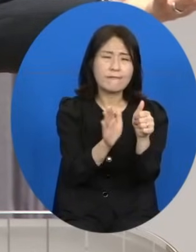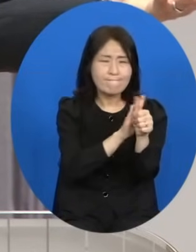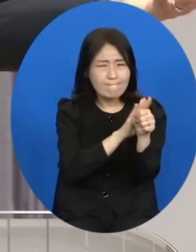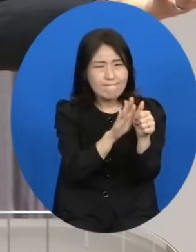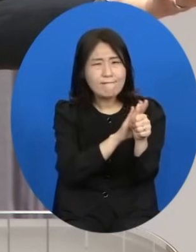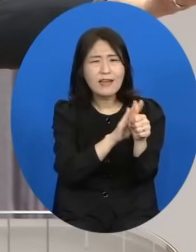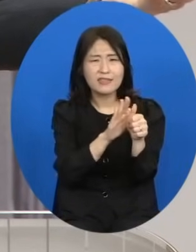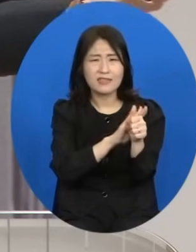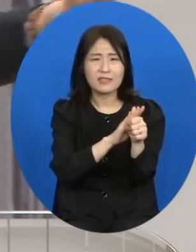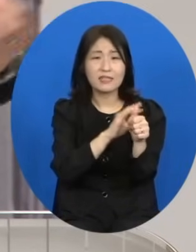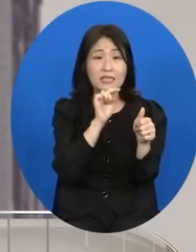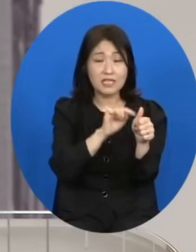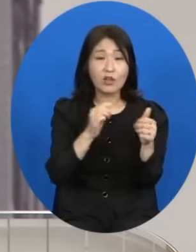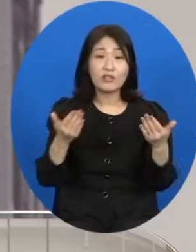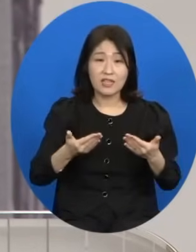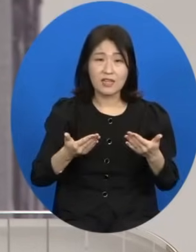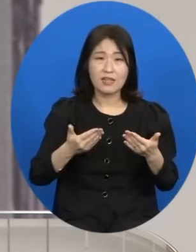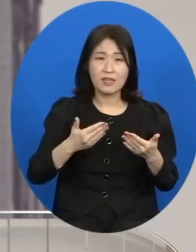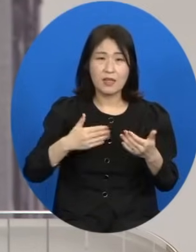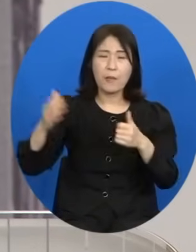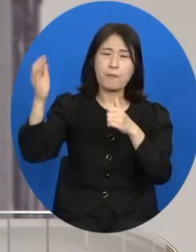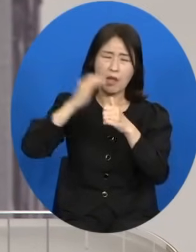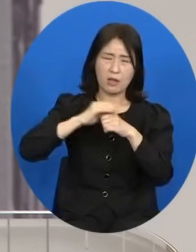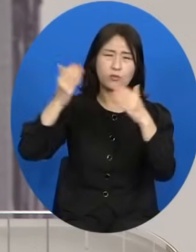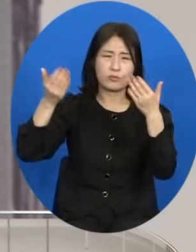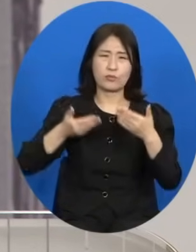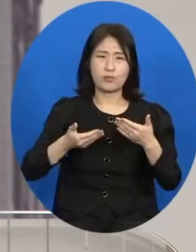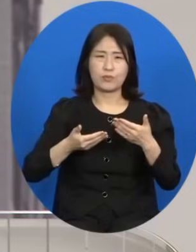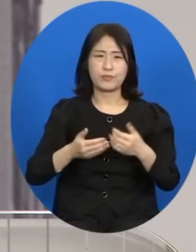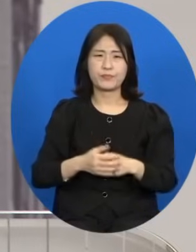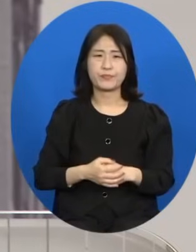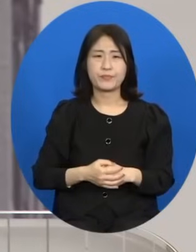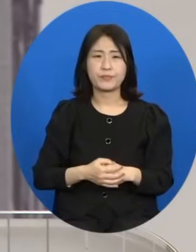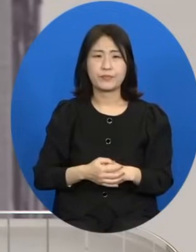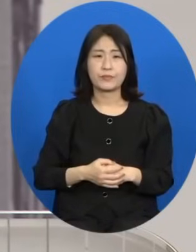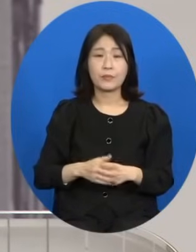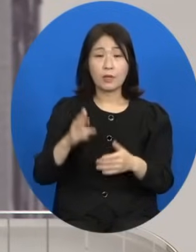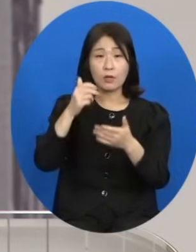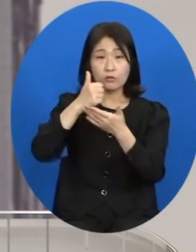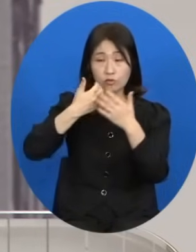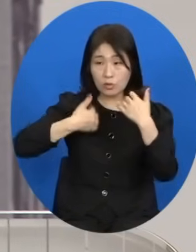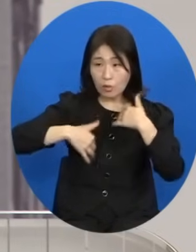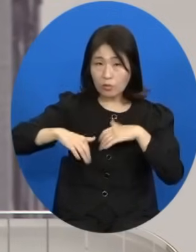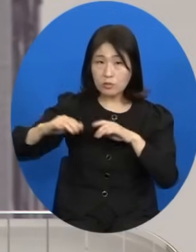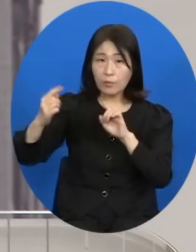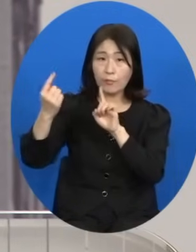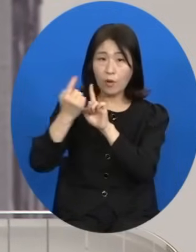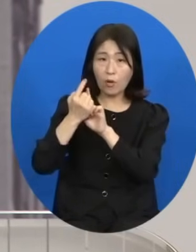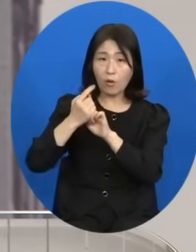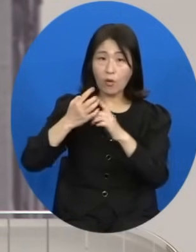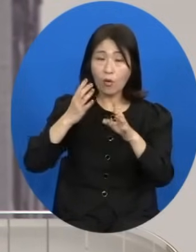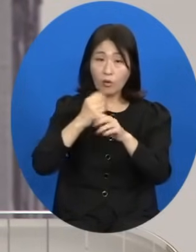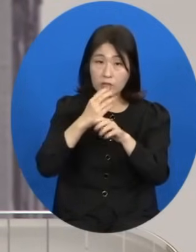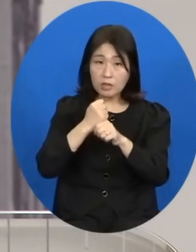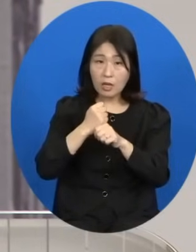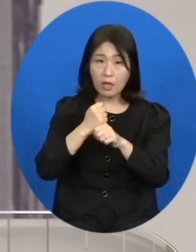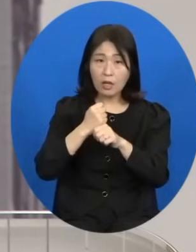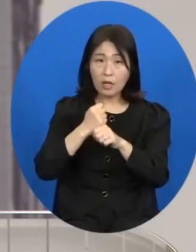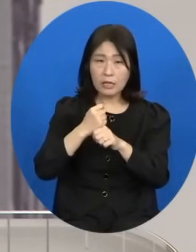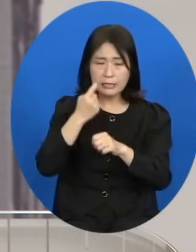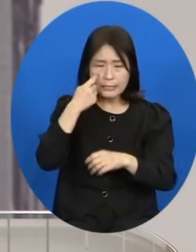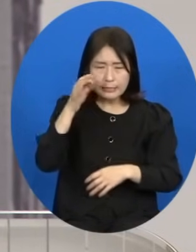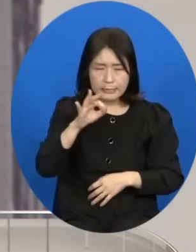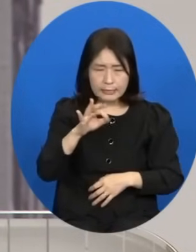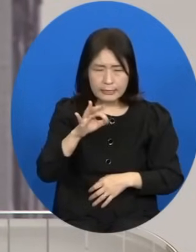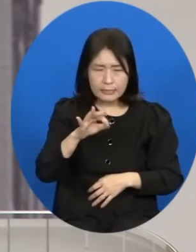돌보고 주님 우리가 언제 주님을 영접하였습니다 너희가 지극히 작은 자에게 한 것이 내게